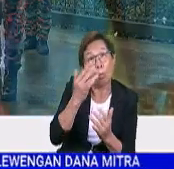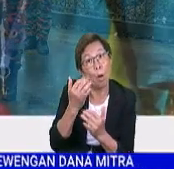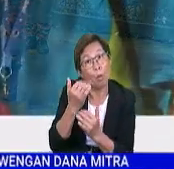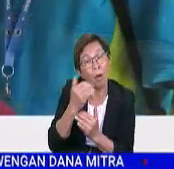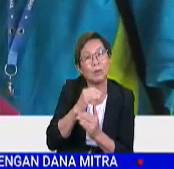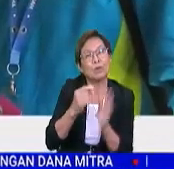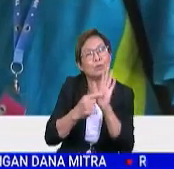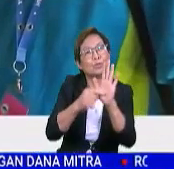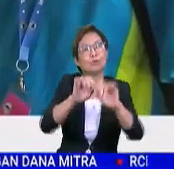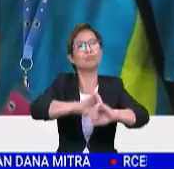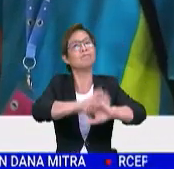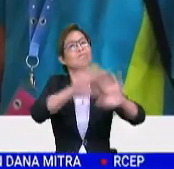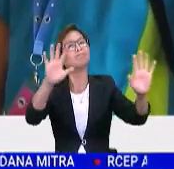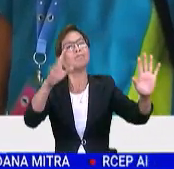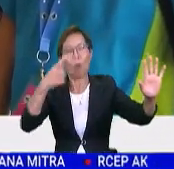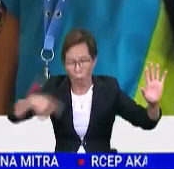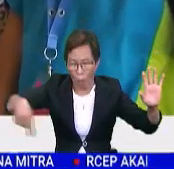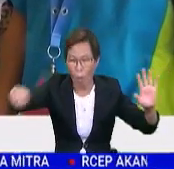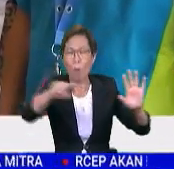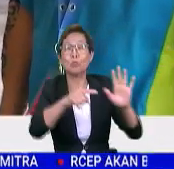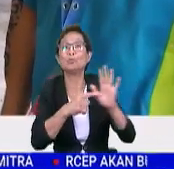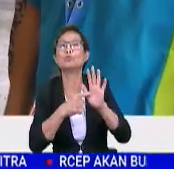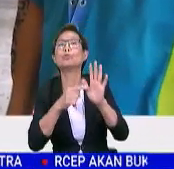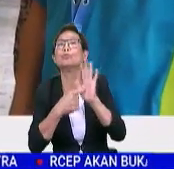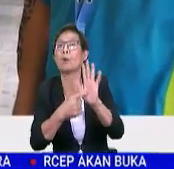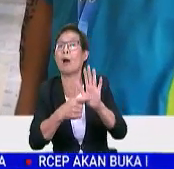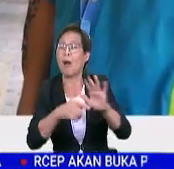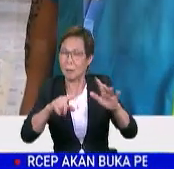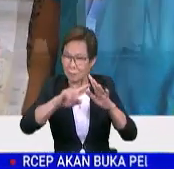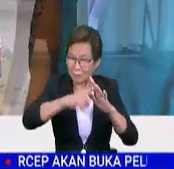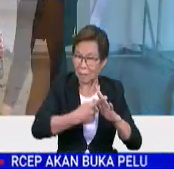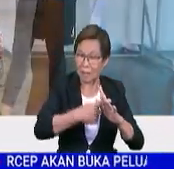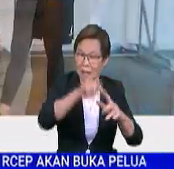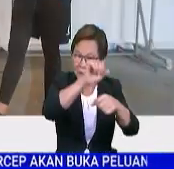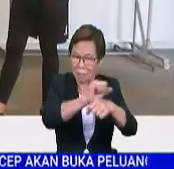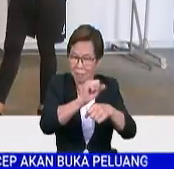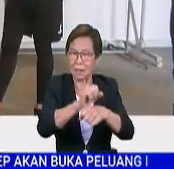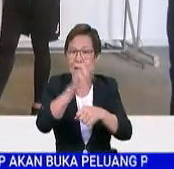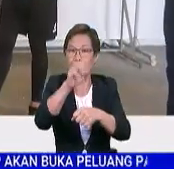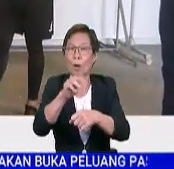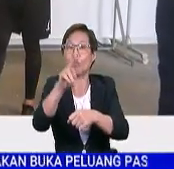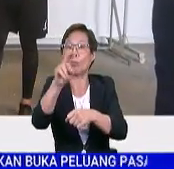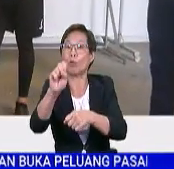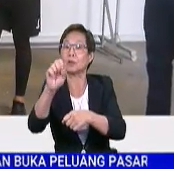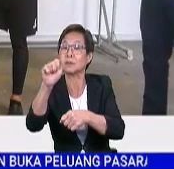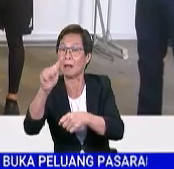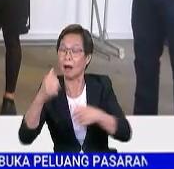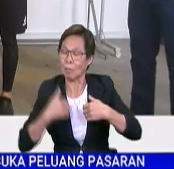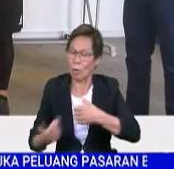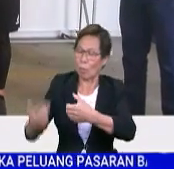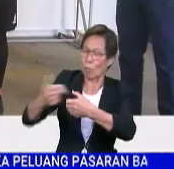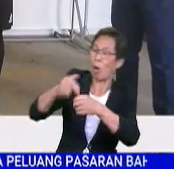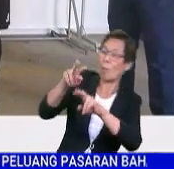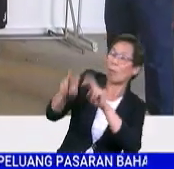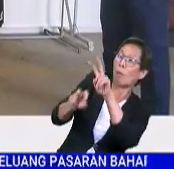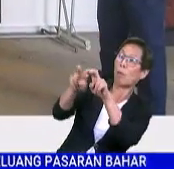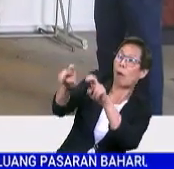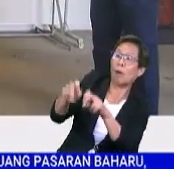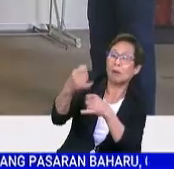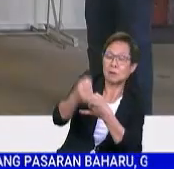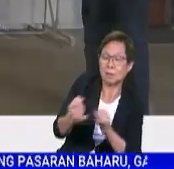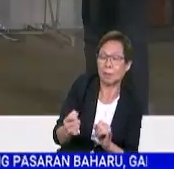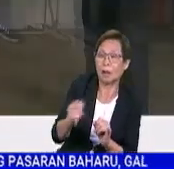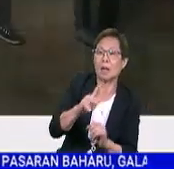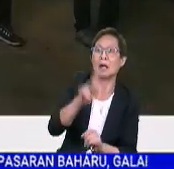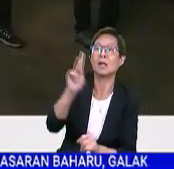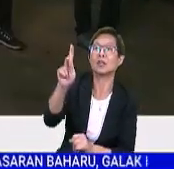memberi gambaran jelas kepada umum berhubung pelaksanaan gerak kerja Mosa turut serta dalam pendakian ini jabatan